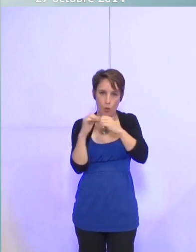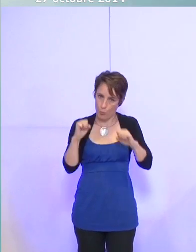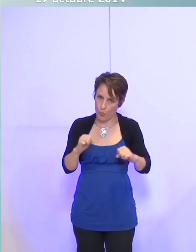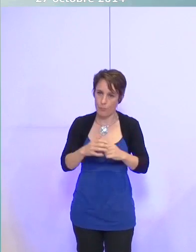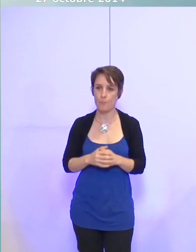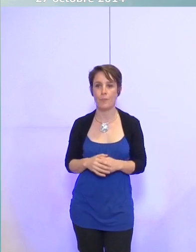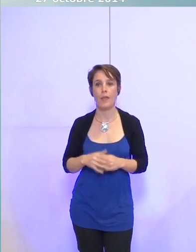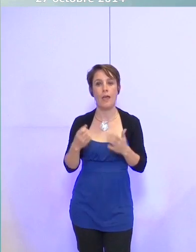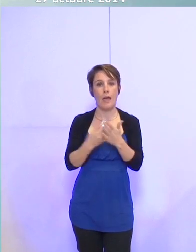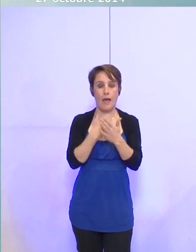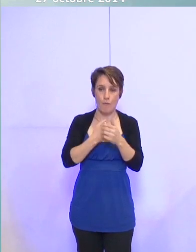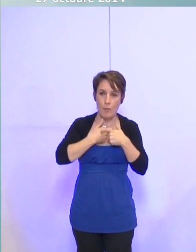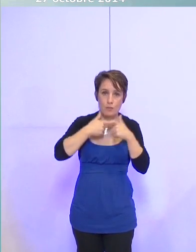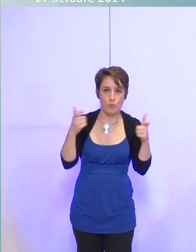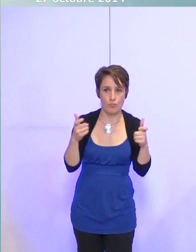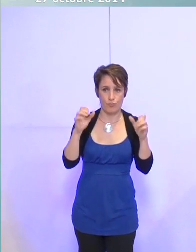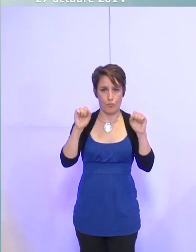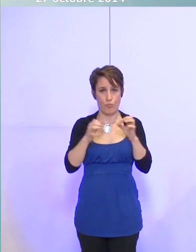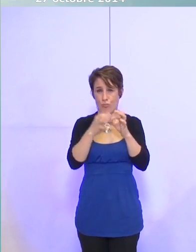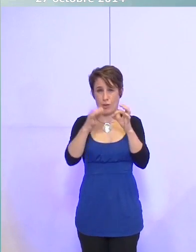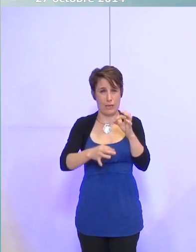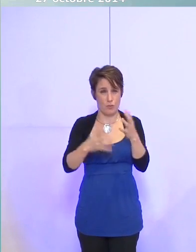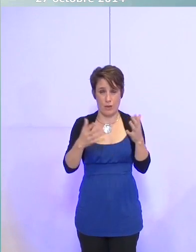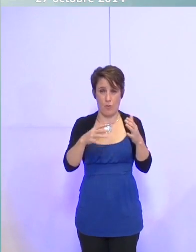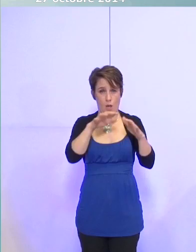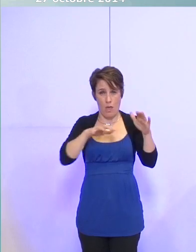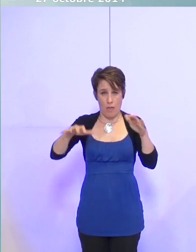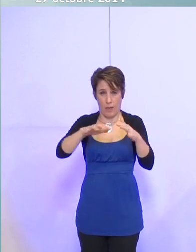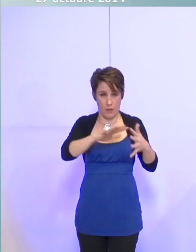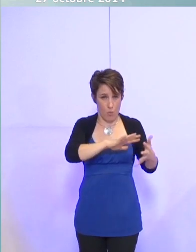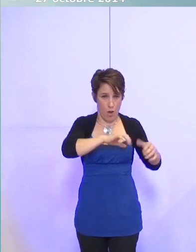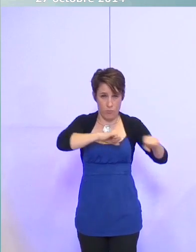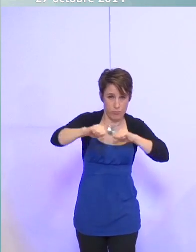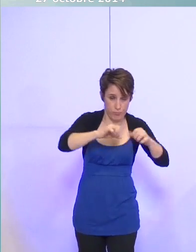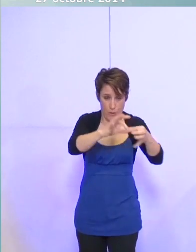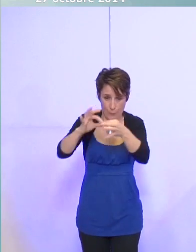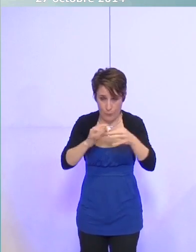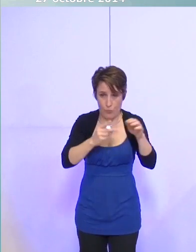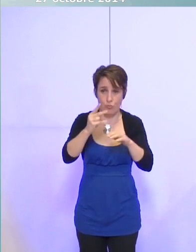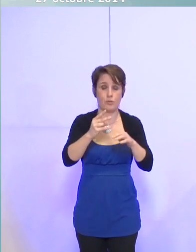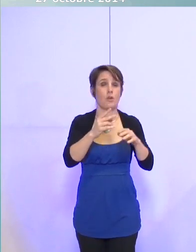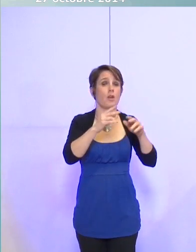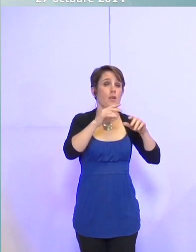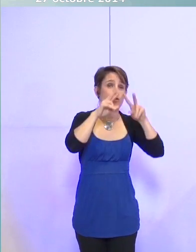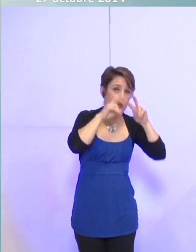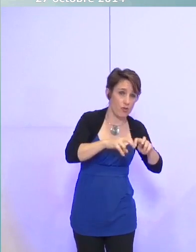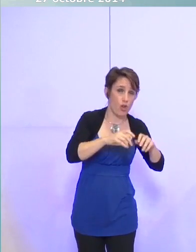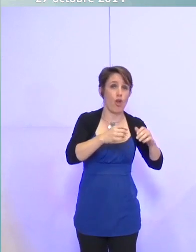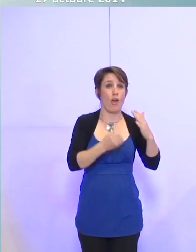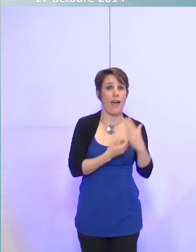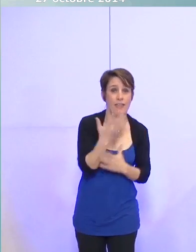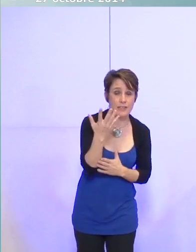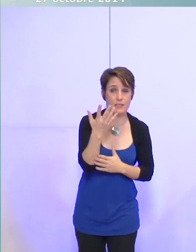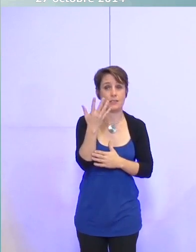peut que favoriser l'animation du territoire par ses différents acteurs, tels que les associations, les artistes, les chercheurs ou encore les entreprises. En